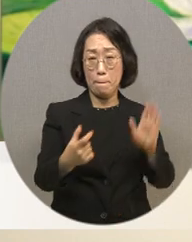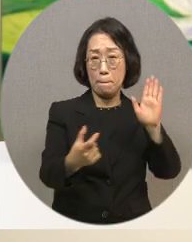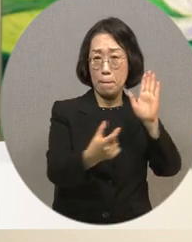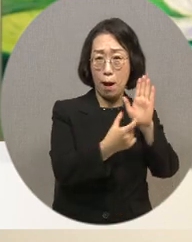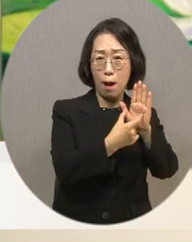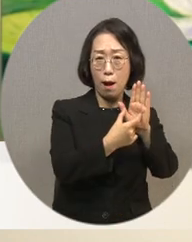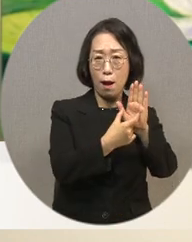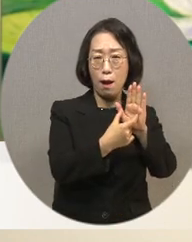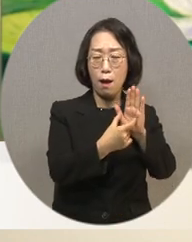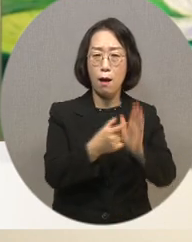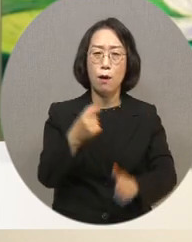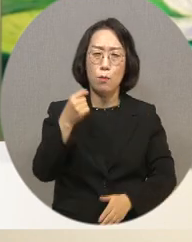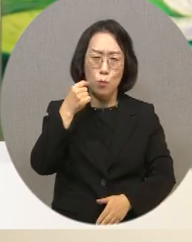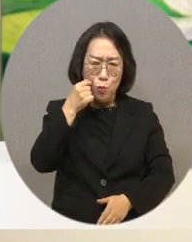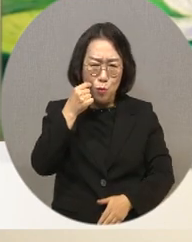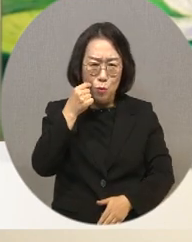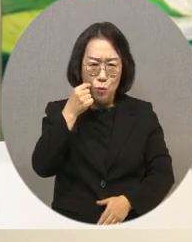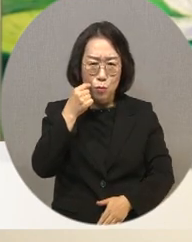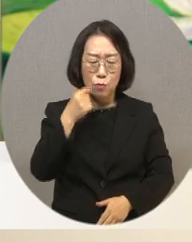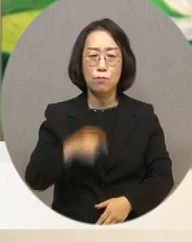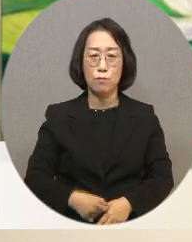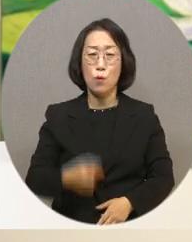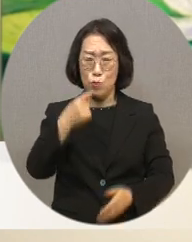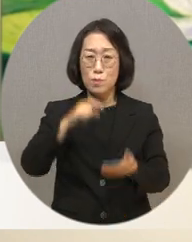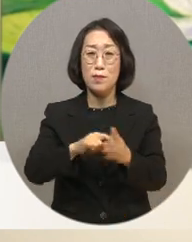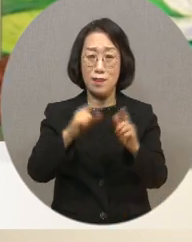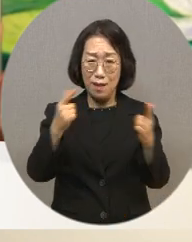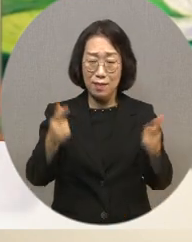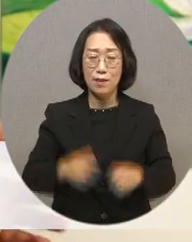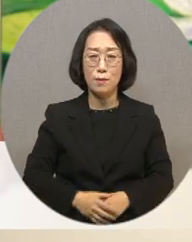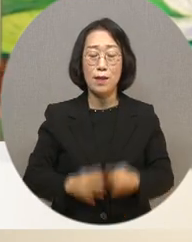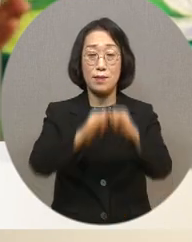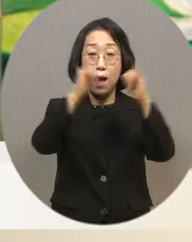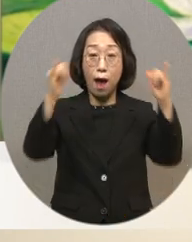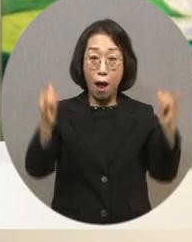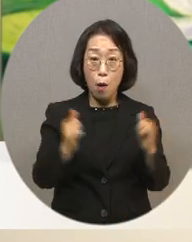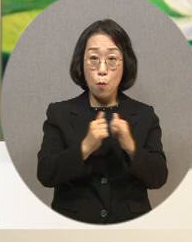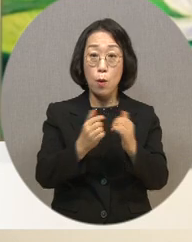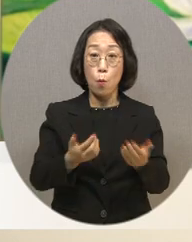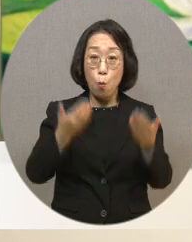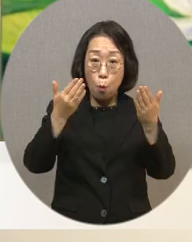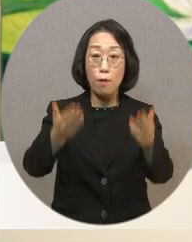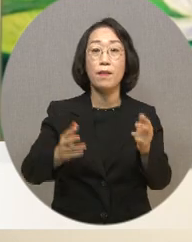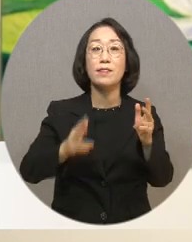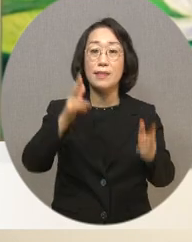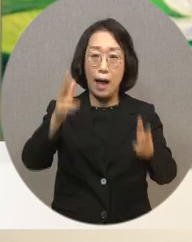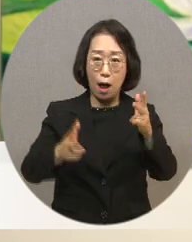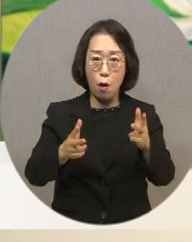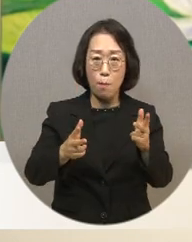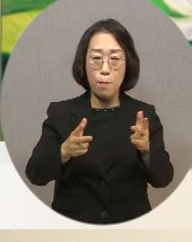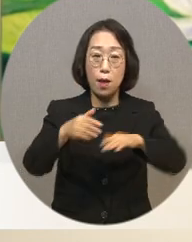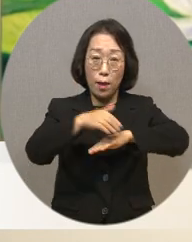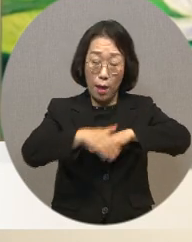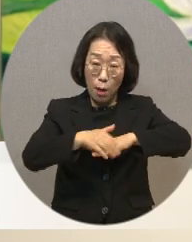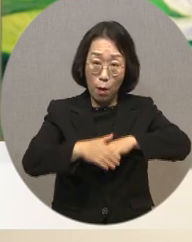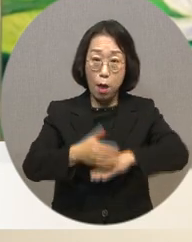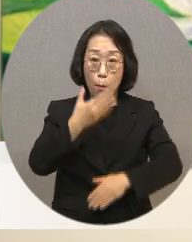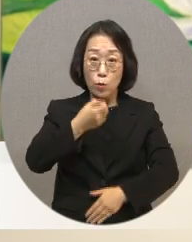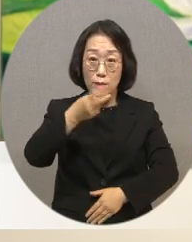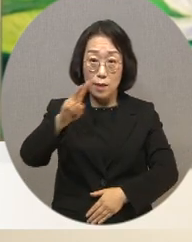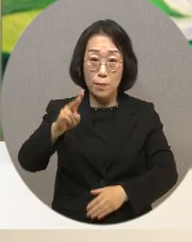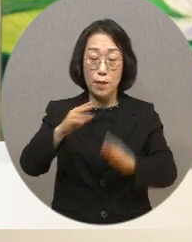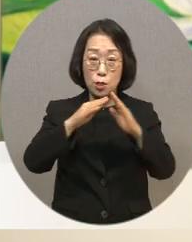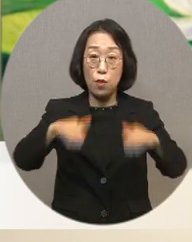캐릭터를 내세울 수 없기 때문에 이게 사회 공헌 사업으로 해가지고 우리 복지팀